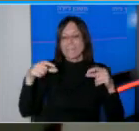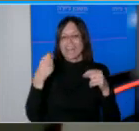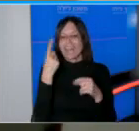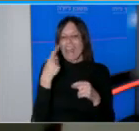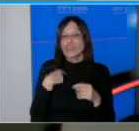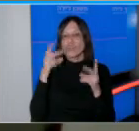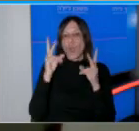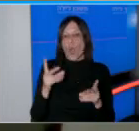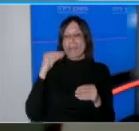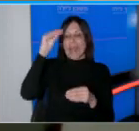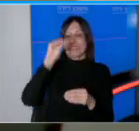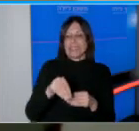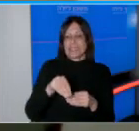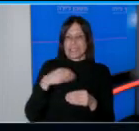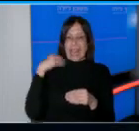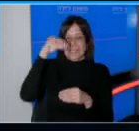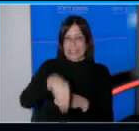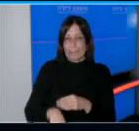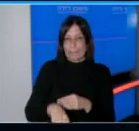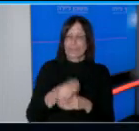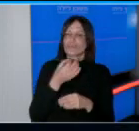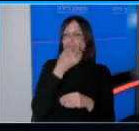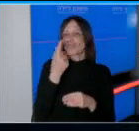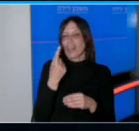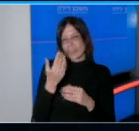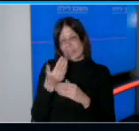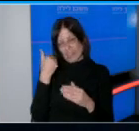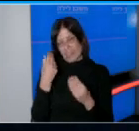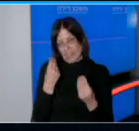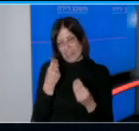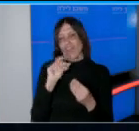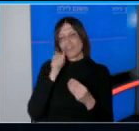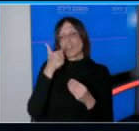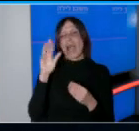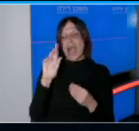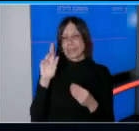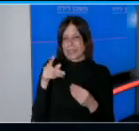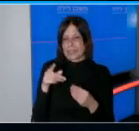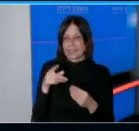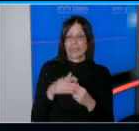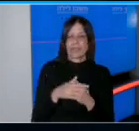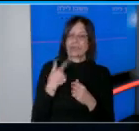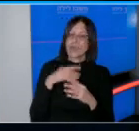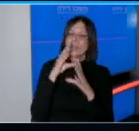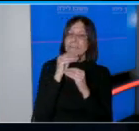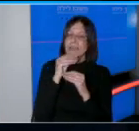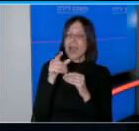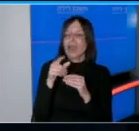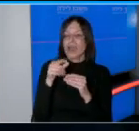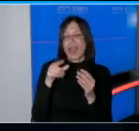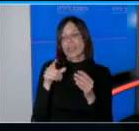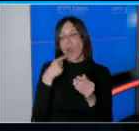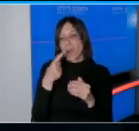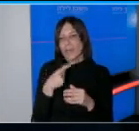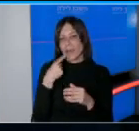שאנחנו נוכל לשים. אז חכי, חכי, אל תרסי לי את השאלה. קודם שאלה לרמזי ואחרי זה אני פונה אלייך. רמזי, תשמע רגע, בוא נדבר רגע, כי אתה אומר כל הדברים...